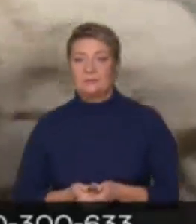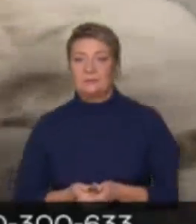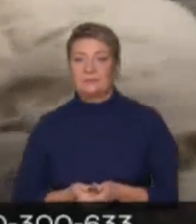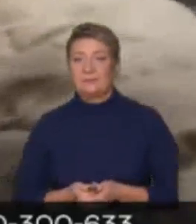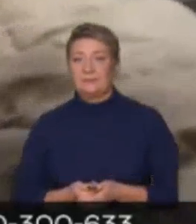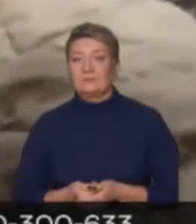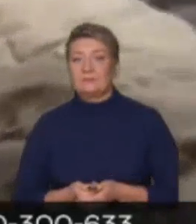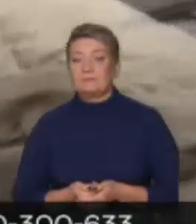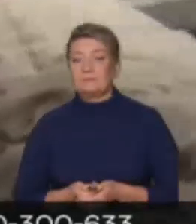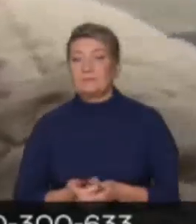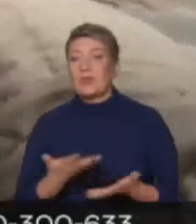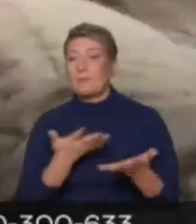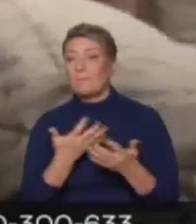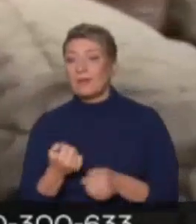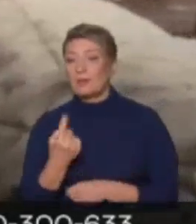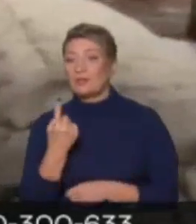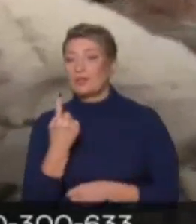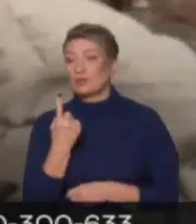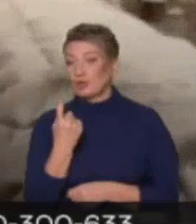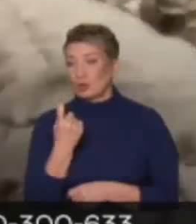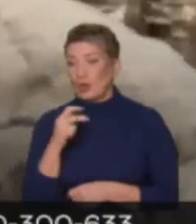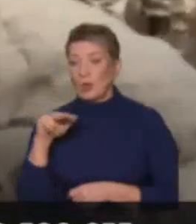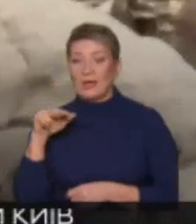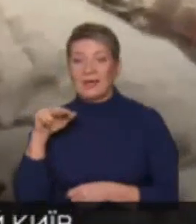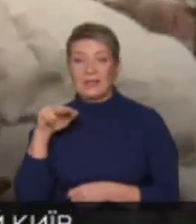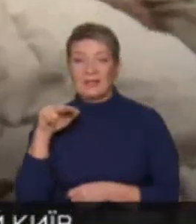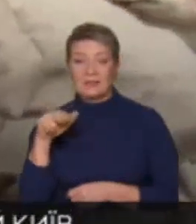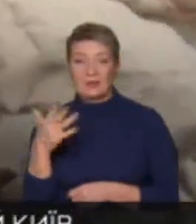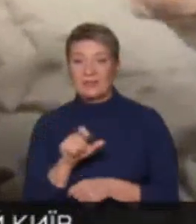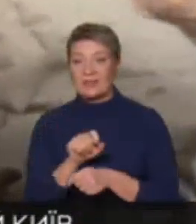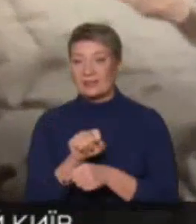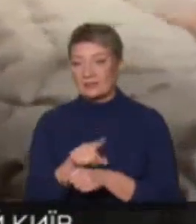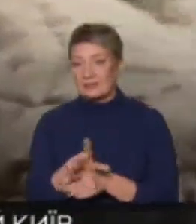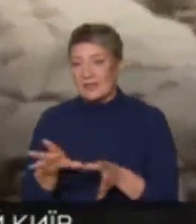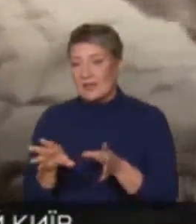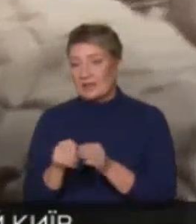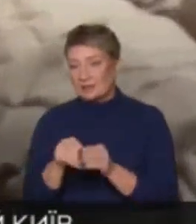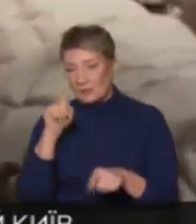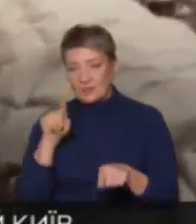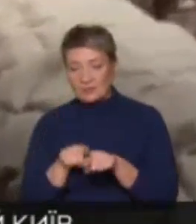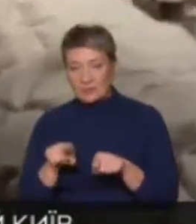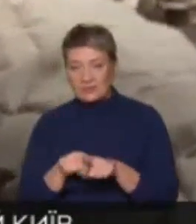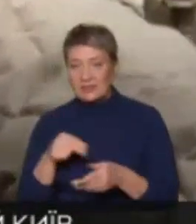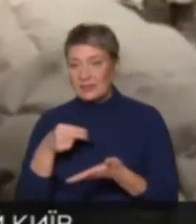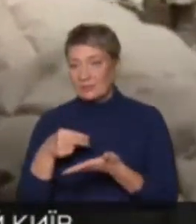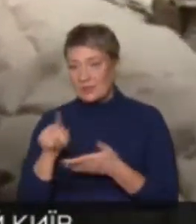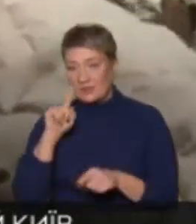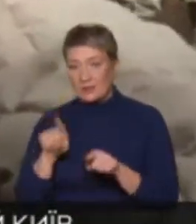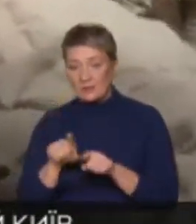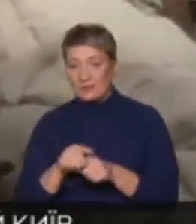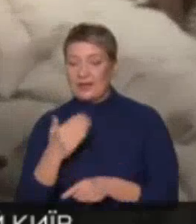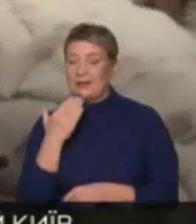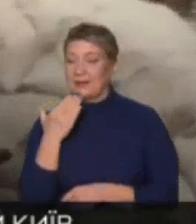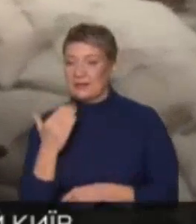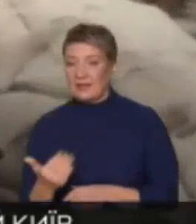Отримали 100 FPV-дронів, які замовили разом з братом. До речі, придбав Володя. Дякуємо.